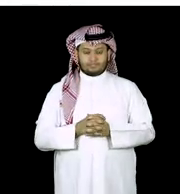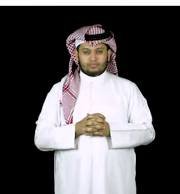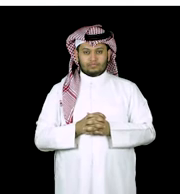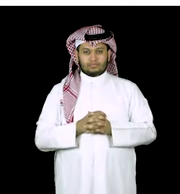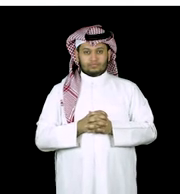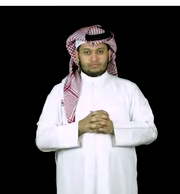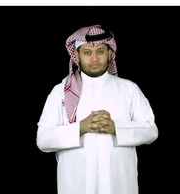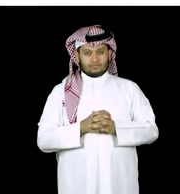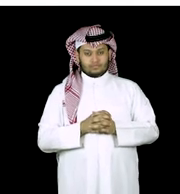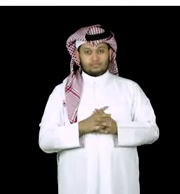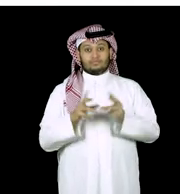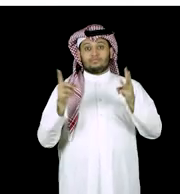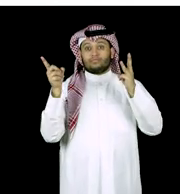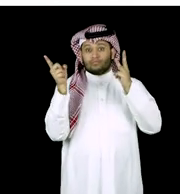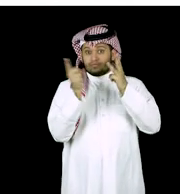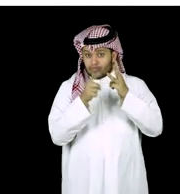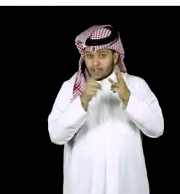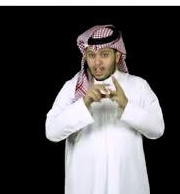السلطة التنفيذية،